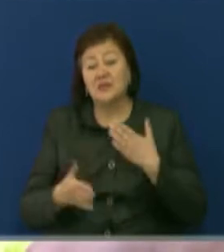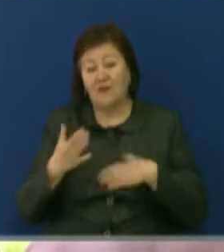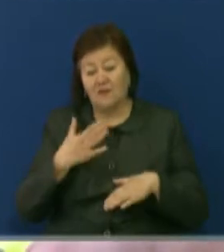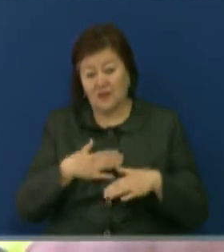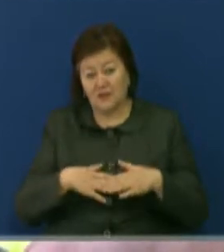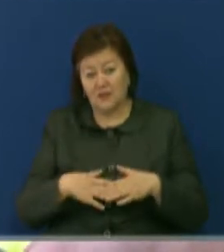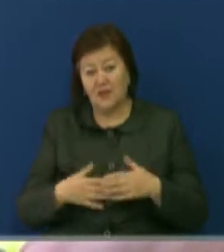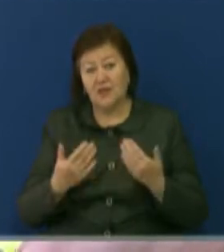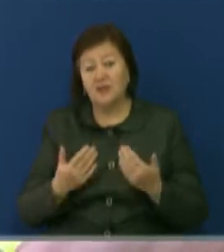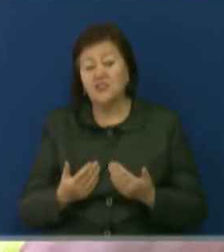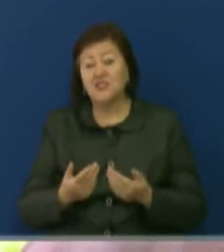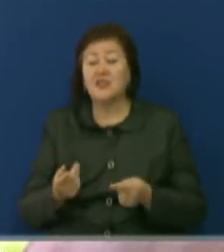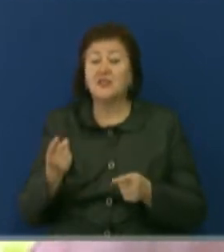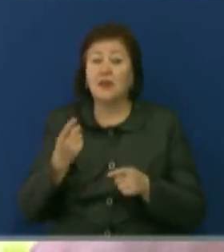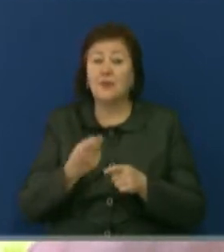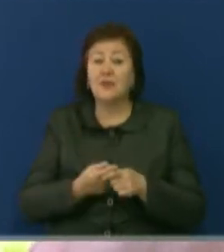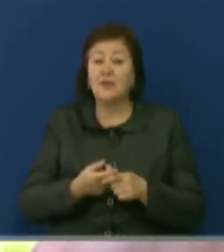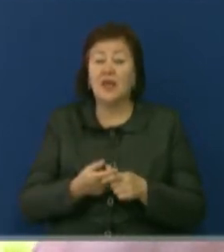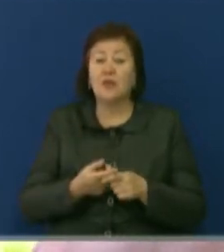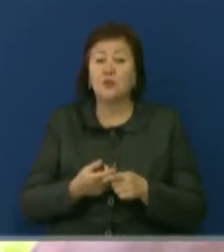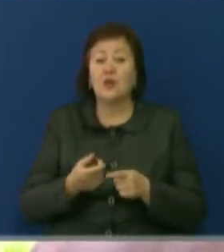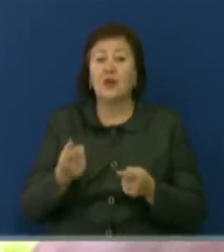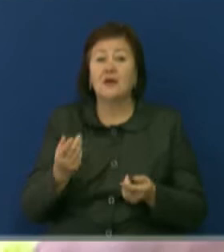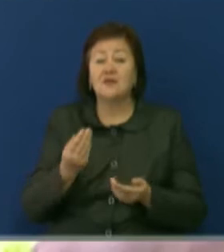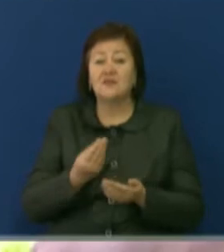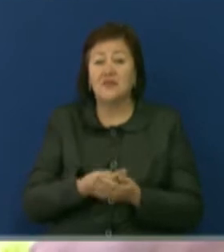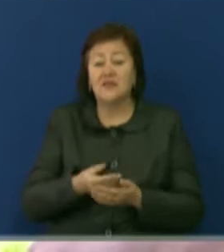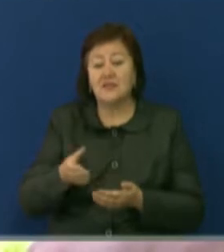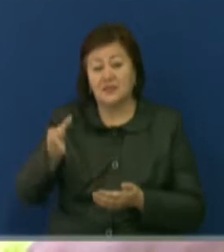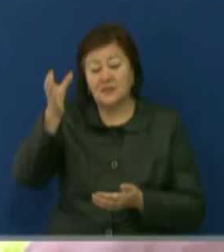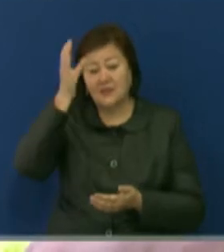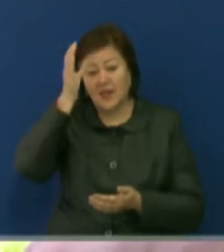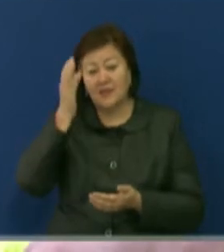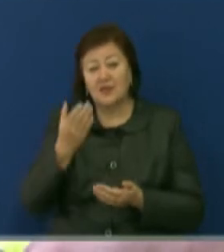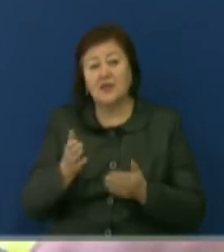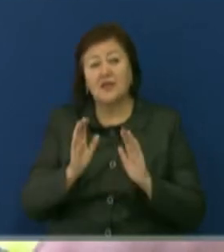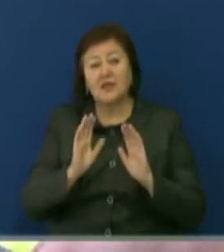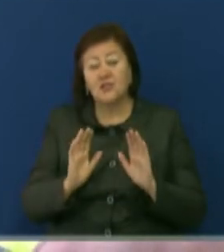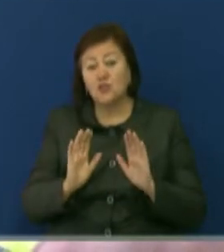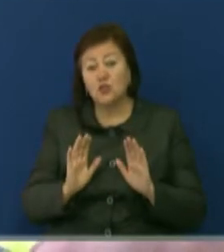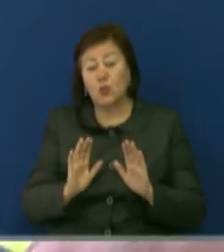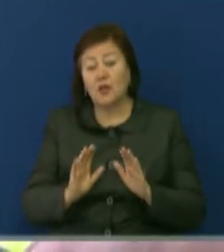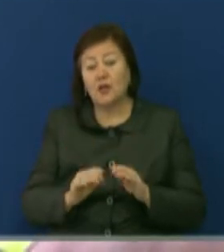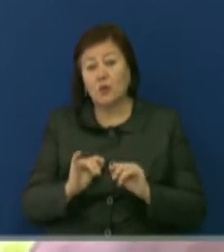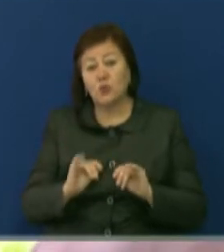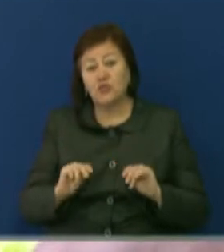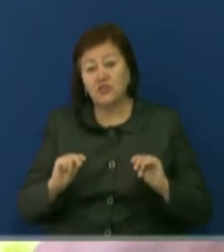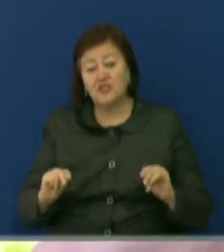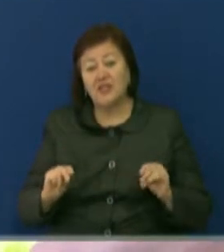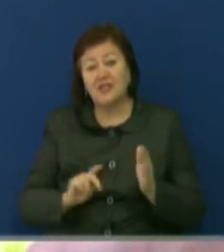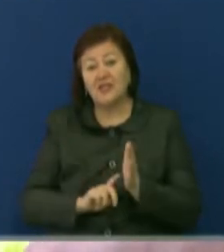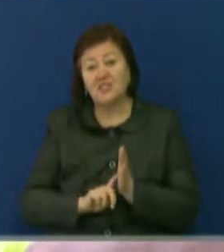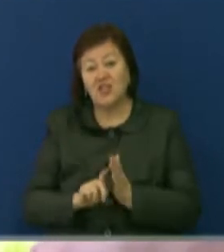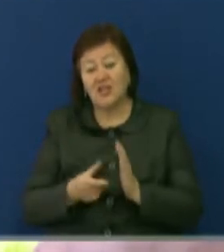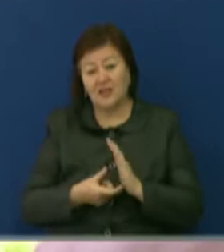сабақтарын орнын толтыруға тырысады. Айта кетейін, тек қана бастауыш сынып мұғалімдер ғана емес. Қазақ тілі мен